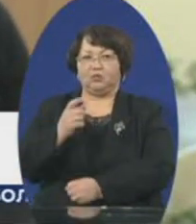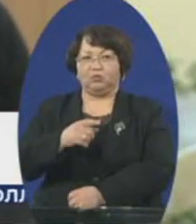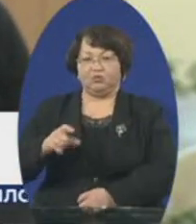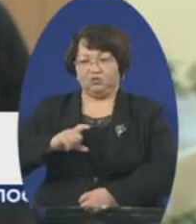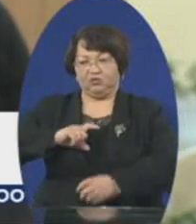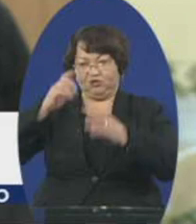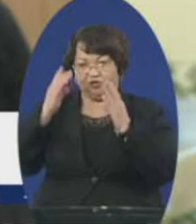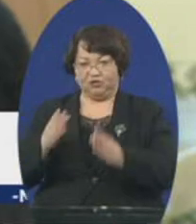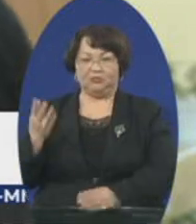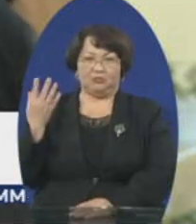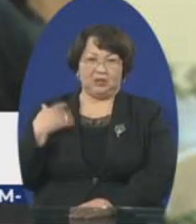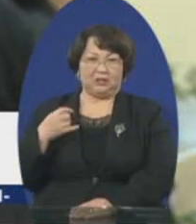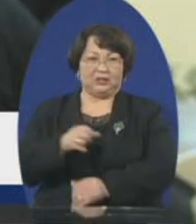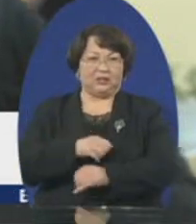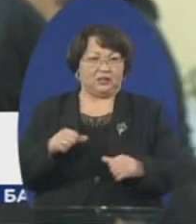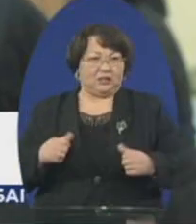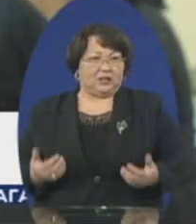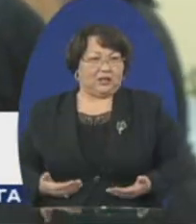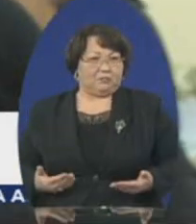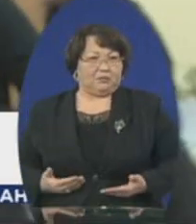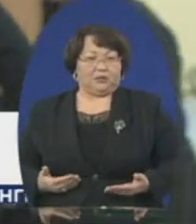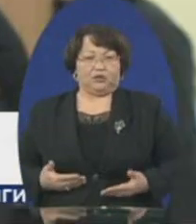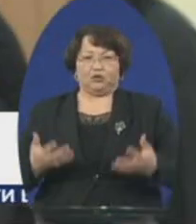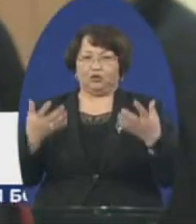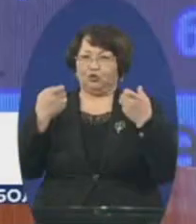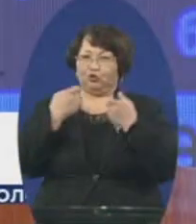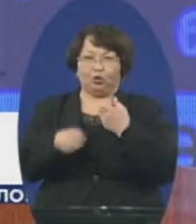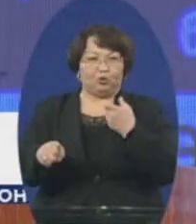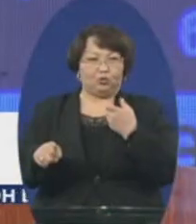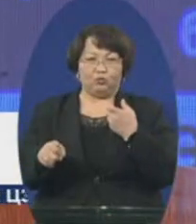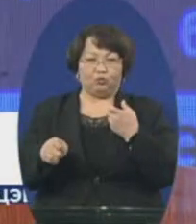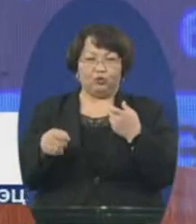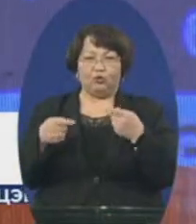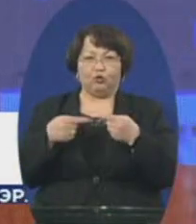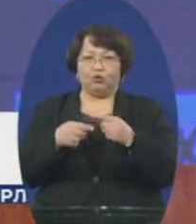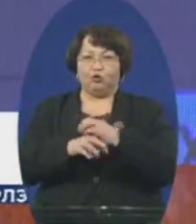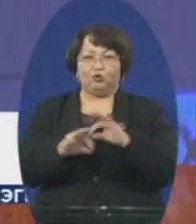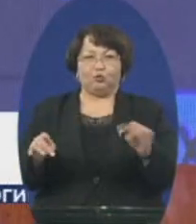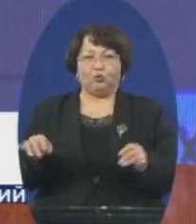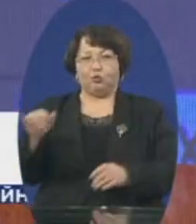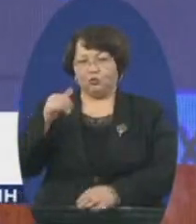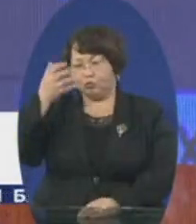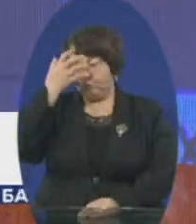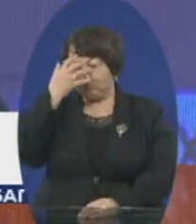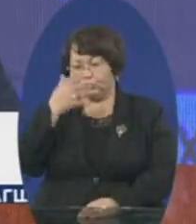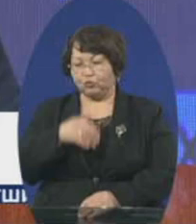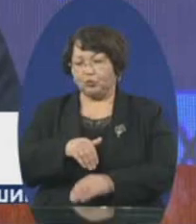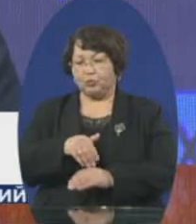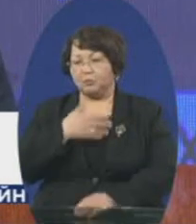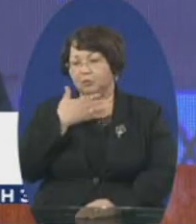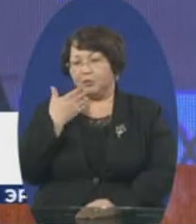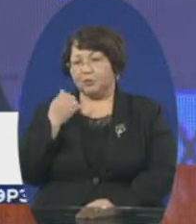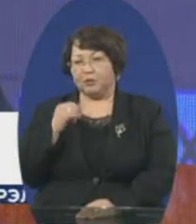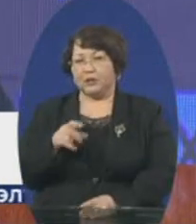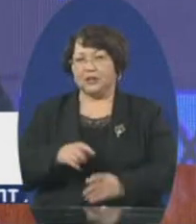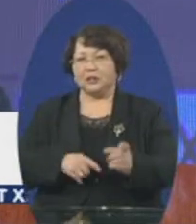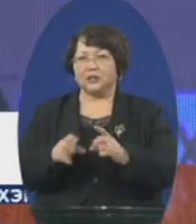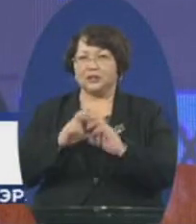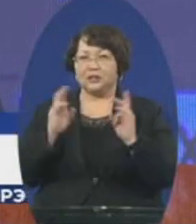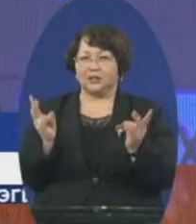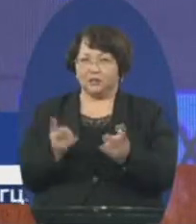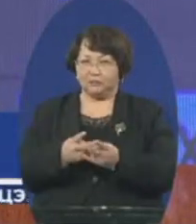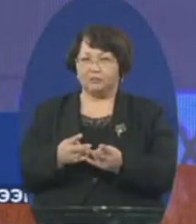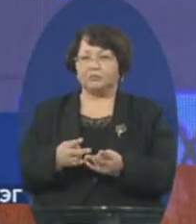гэхээр нэг талаар бас ард түмний амьдралаас жоохон тасарцгаа байгаад байна. Улс төрийн хэд доторгүй байдал үүсвэл энэ эдийн засаг нийгэм засаглалын гүнзгий ямарлал